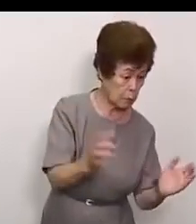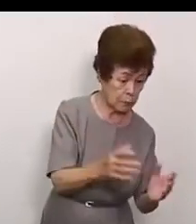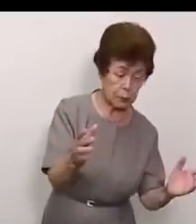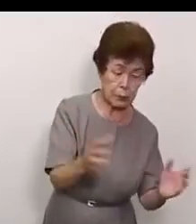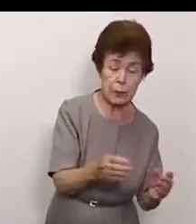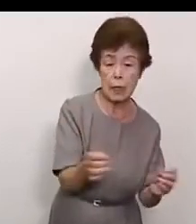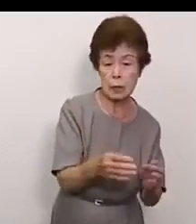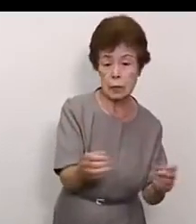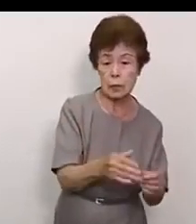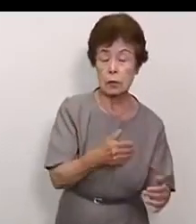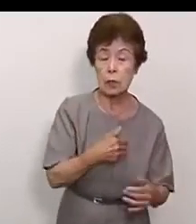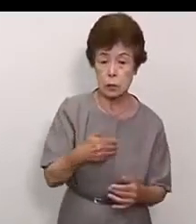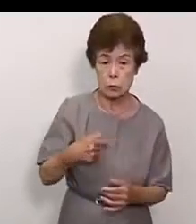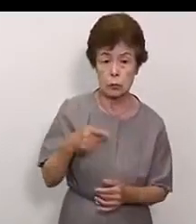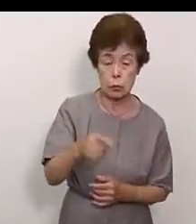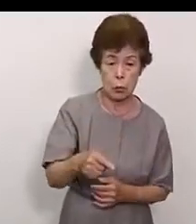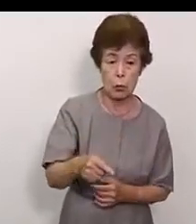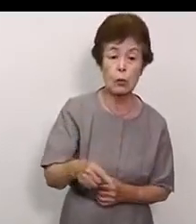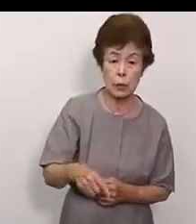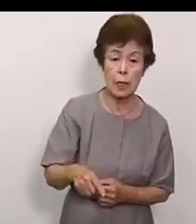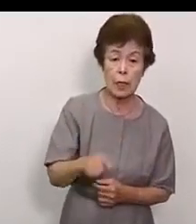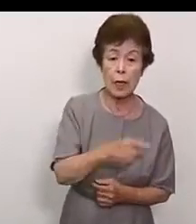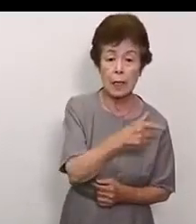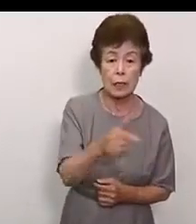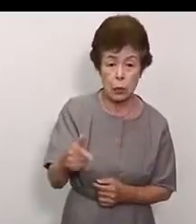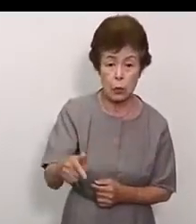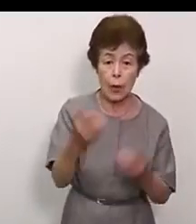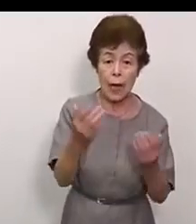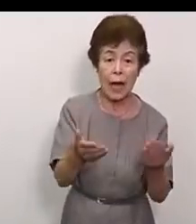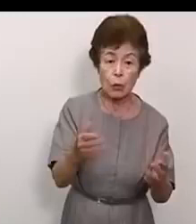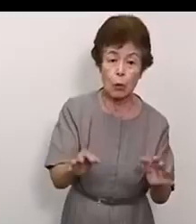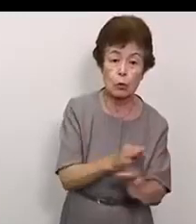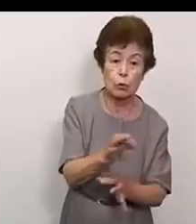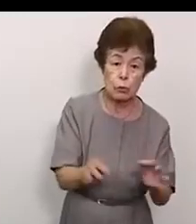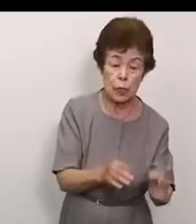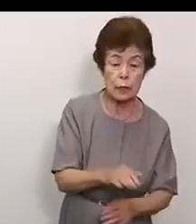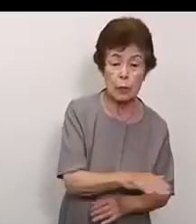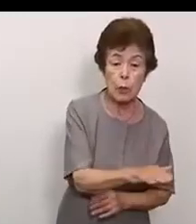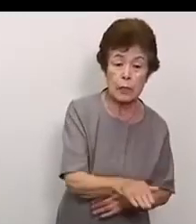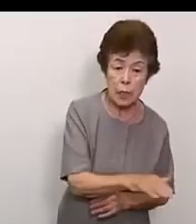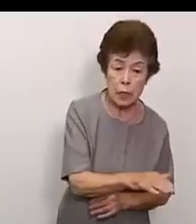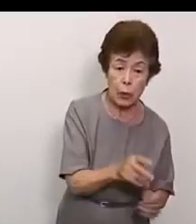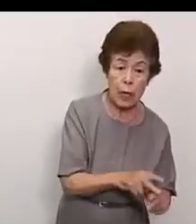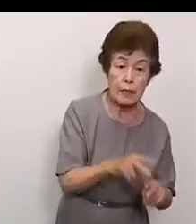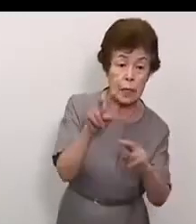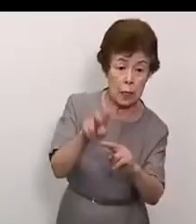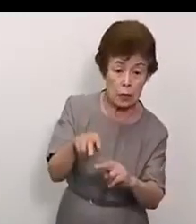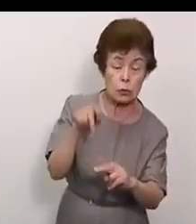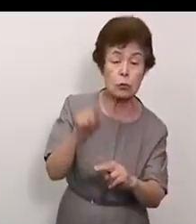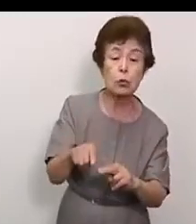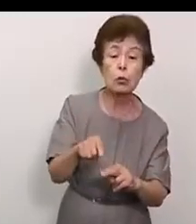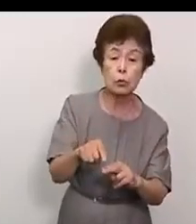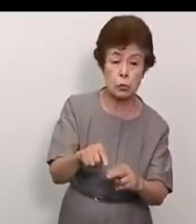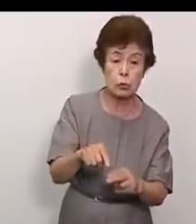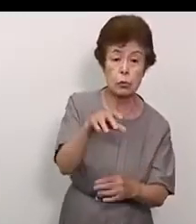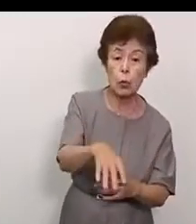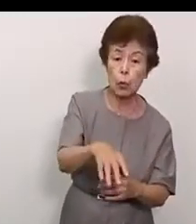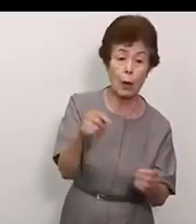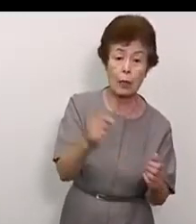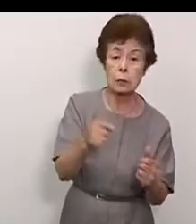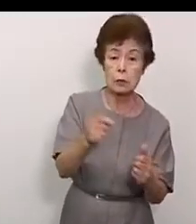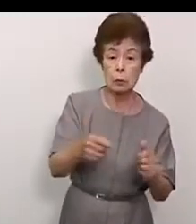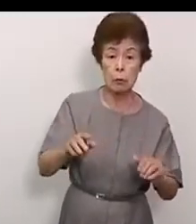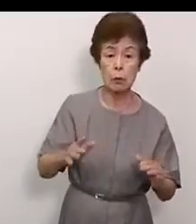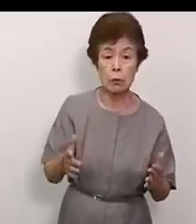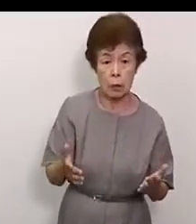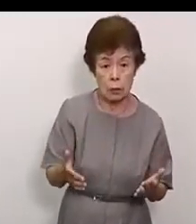校の運営についても生徒を参加させるというような民主主義的な教育を重視しているところほどいじめも少